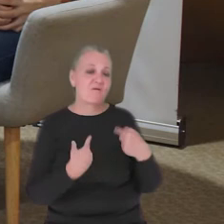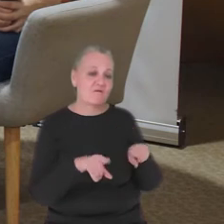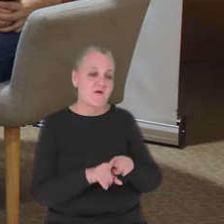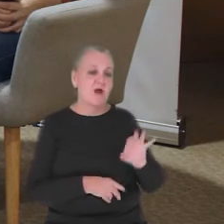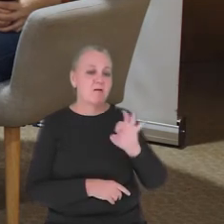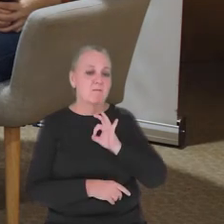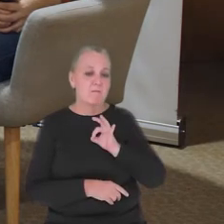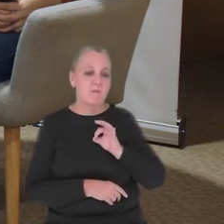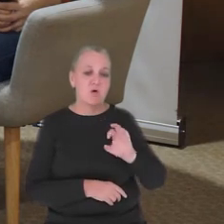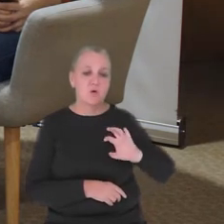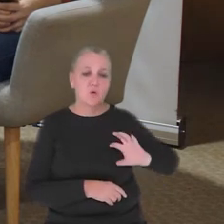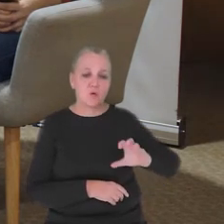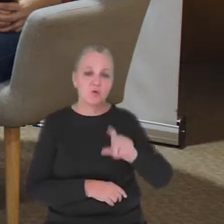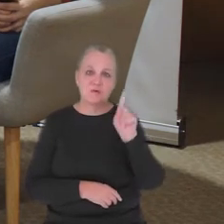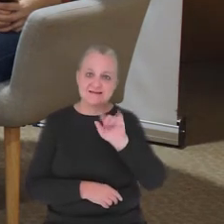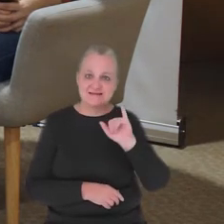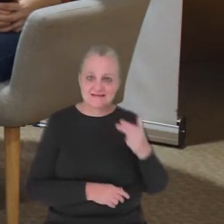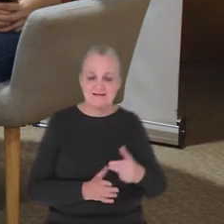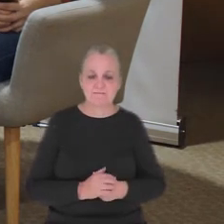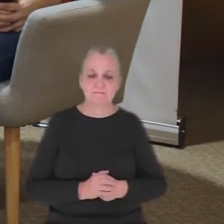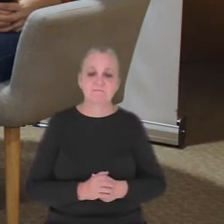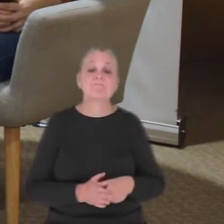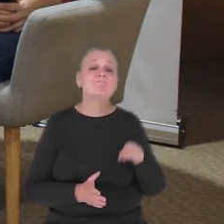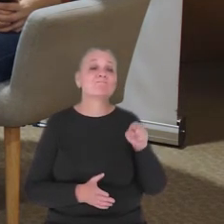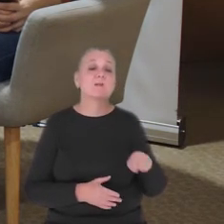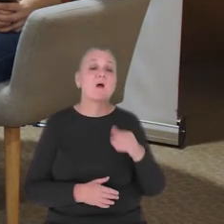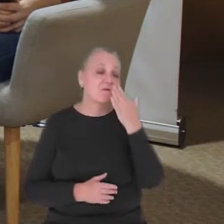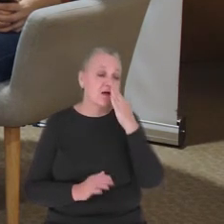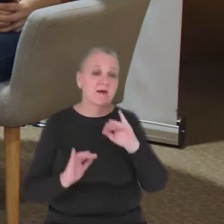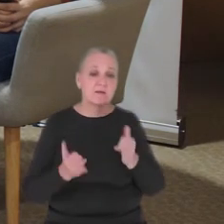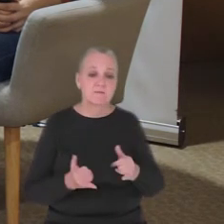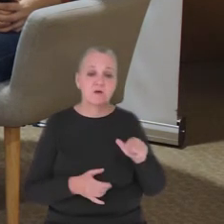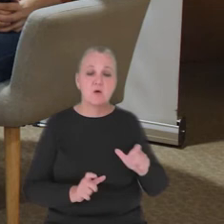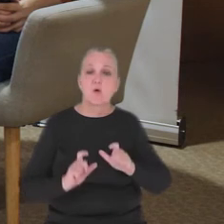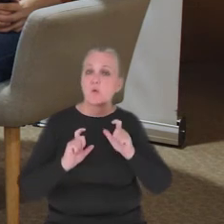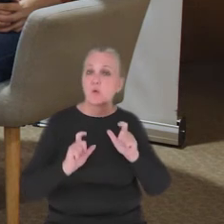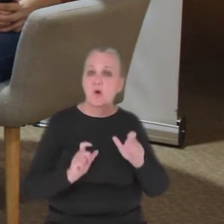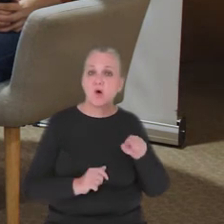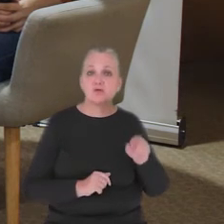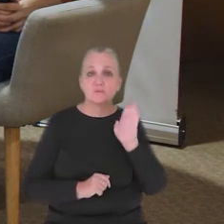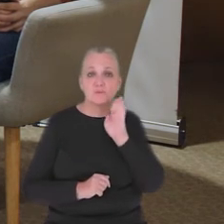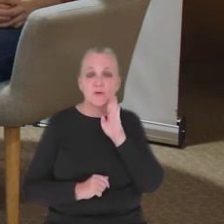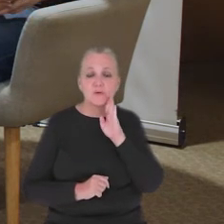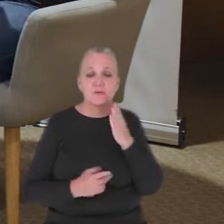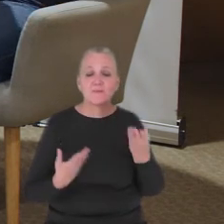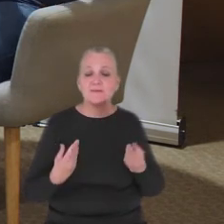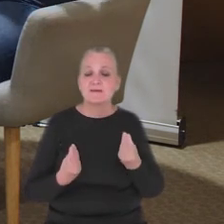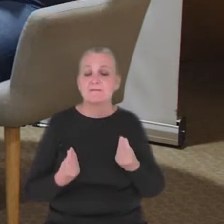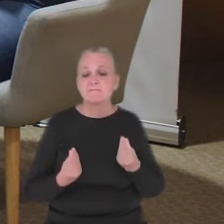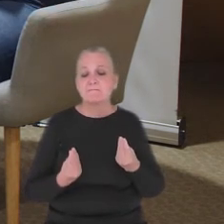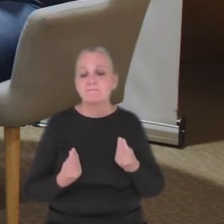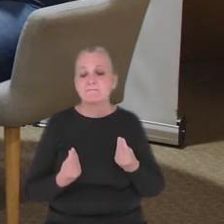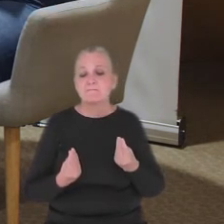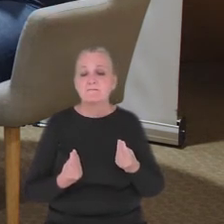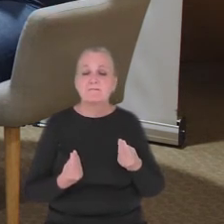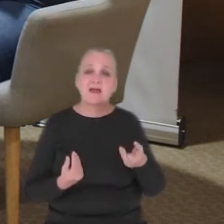moje kategorie zinowości, bo są głosem zupełnie, no może, nie, może już nie